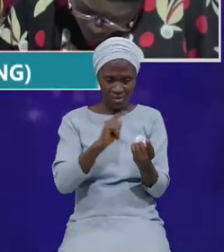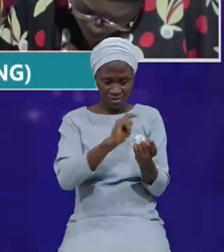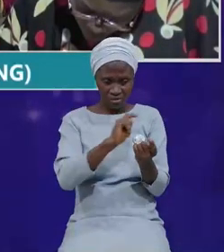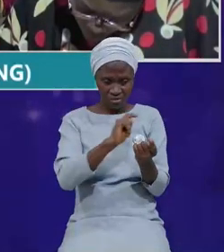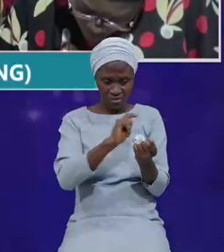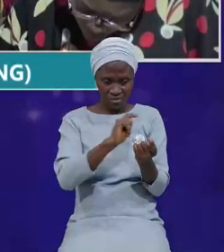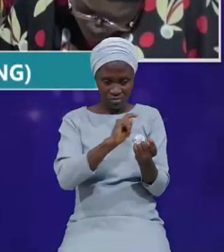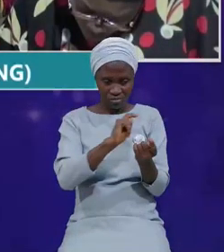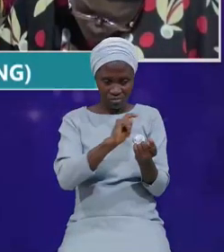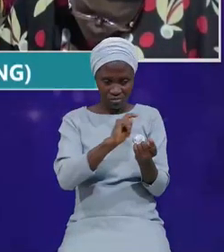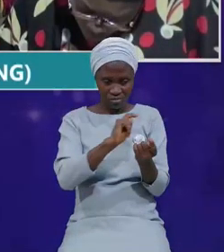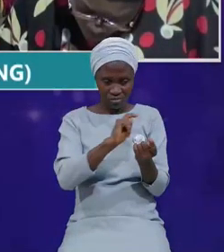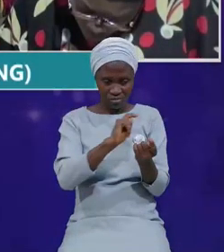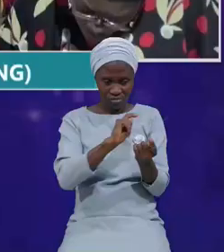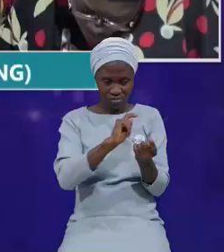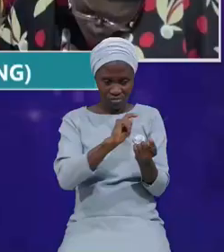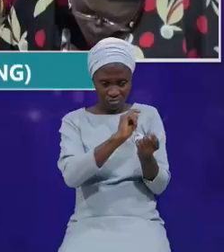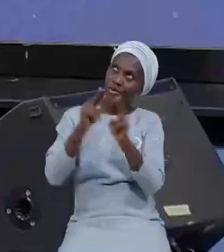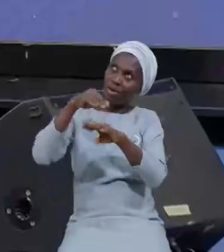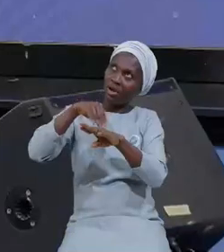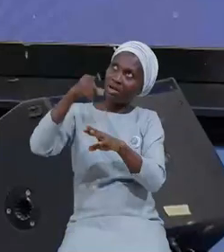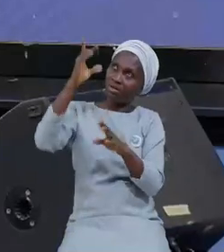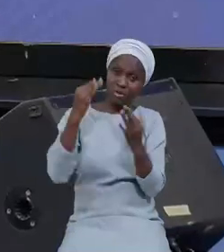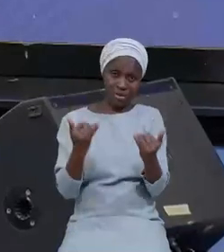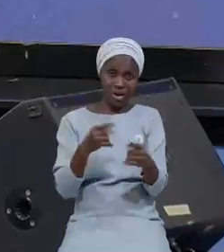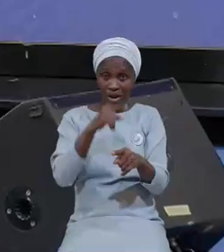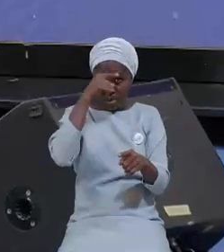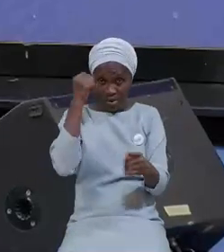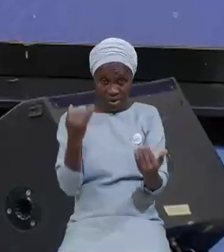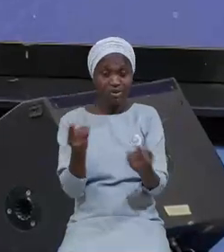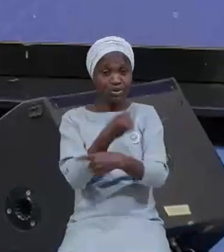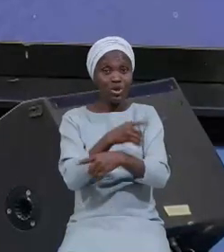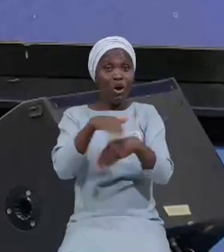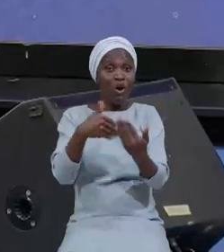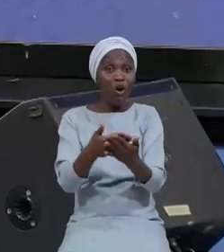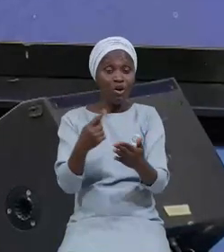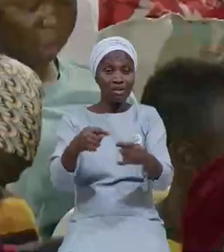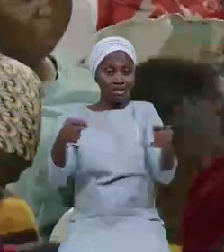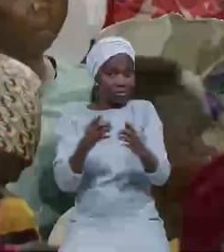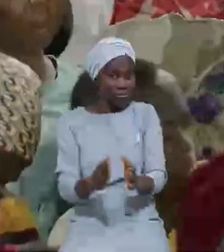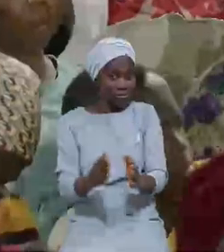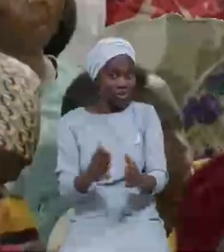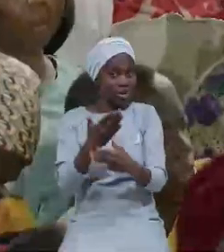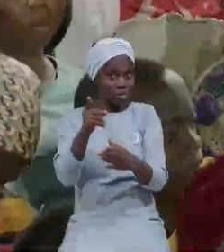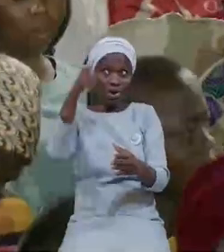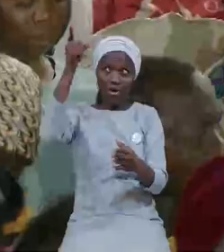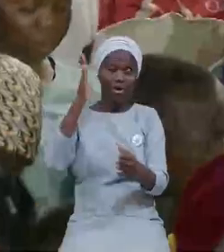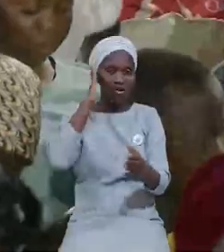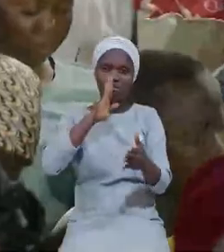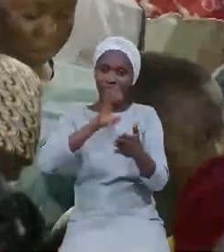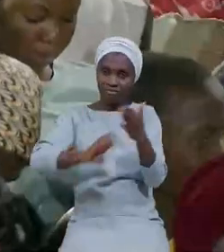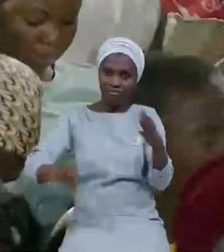dit reviens maintenant repends-toi et regarde Dieu parce qu'aujourd'hui toute l'imitié est